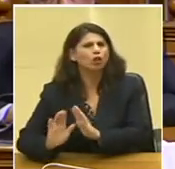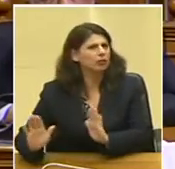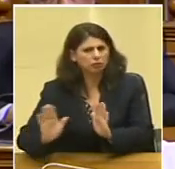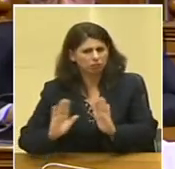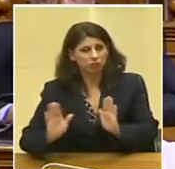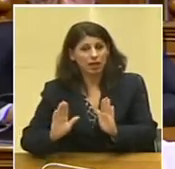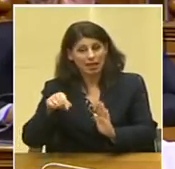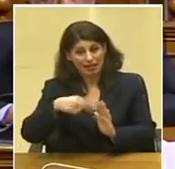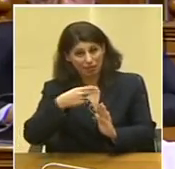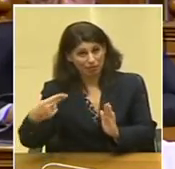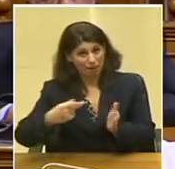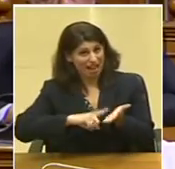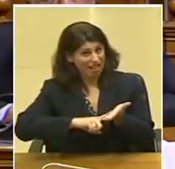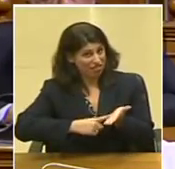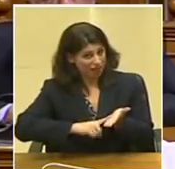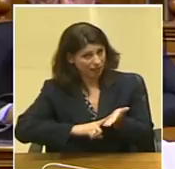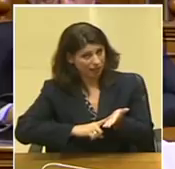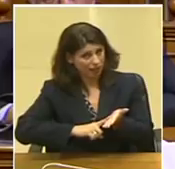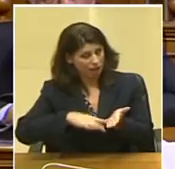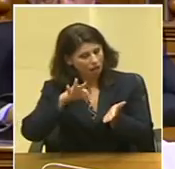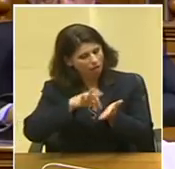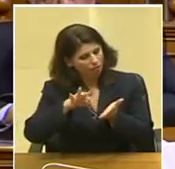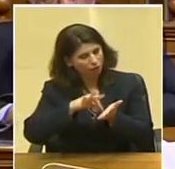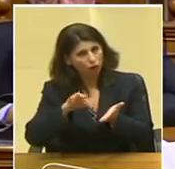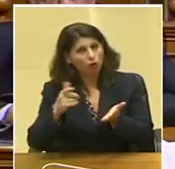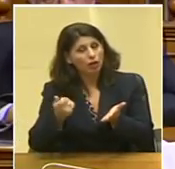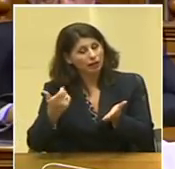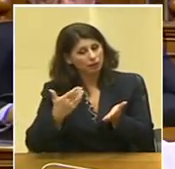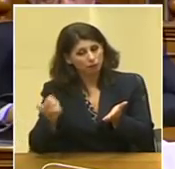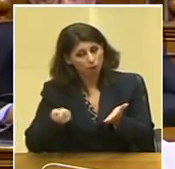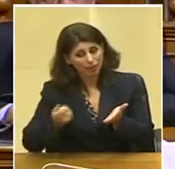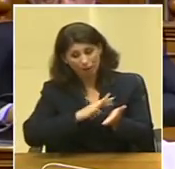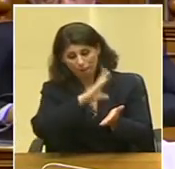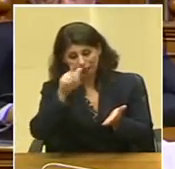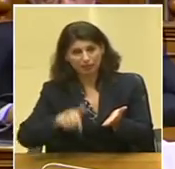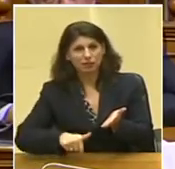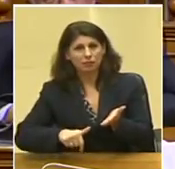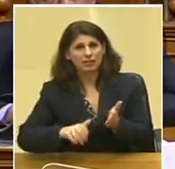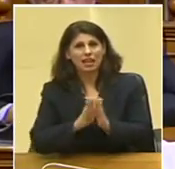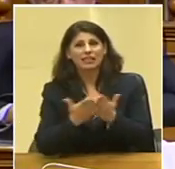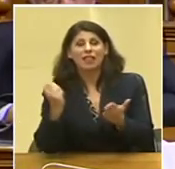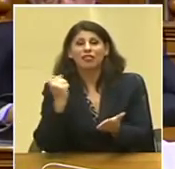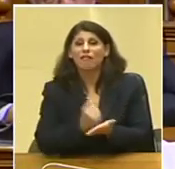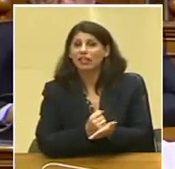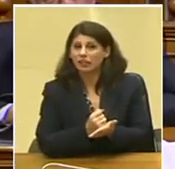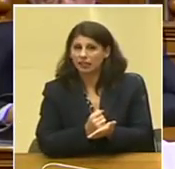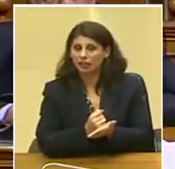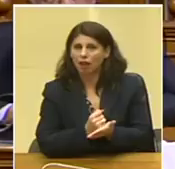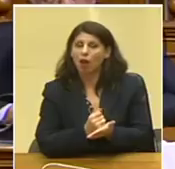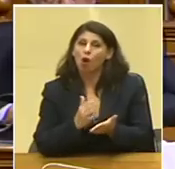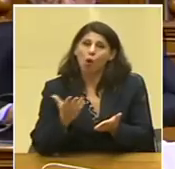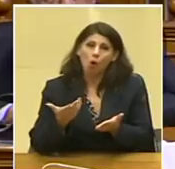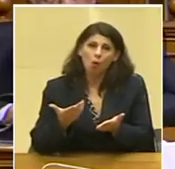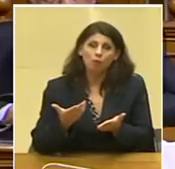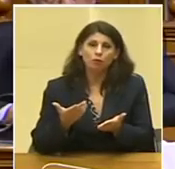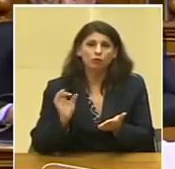της ηθαγένειας, διορθώνουν κάτι το οποίο συνέβαινε μέχρι σήμερα στα διαβατήρια, και όπου